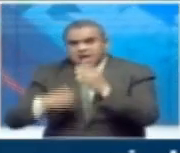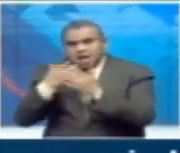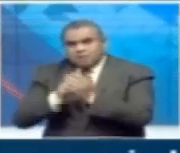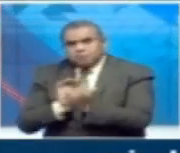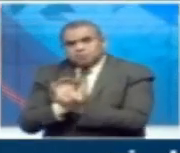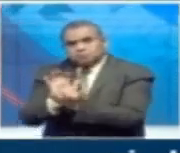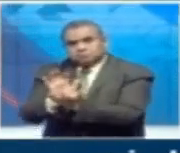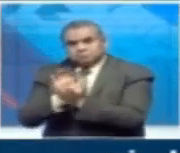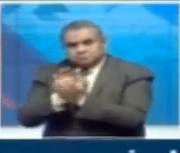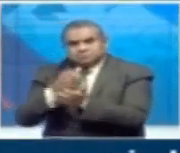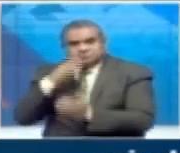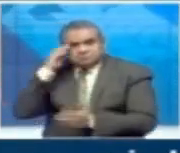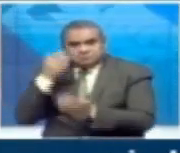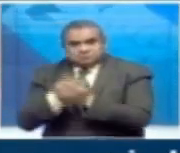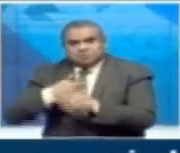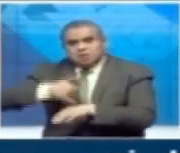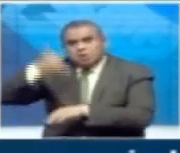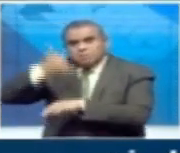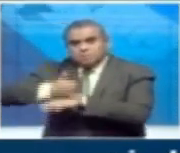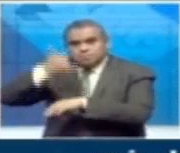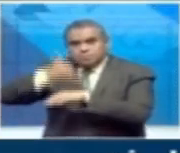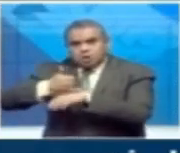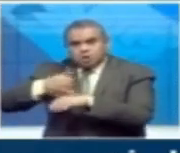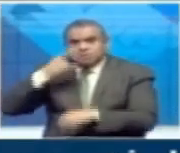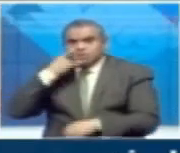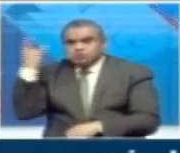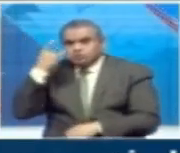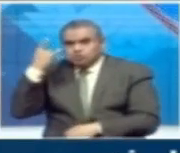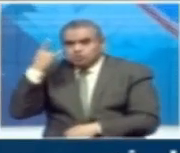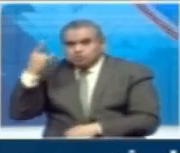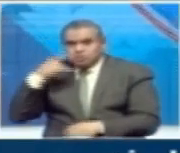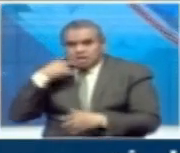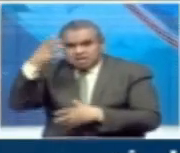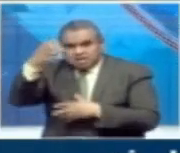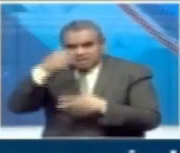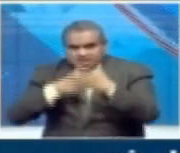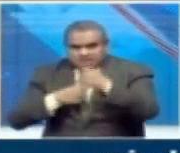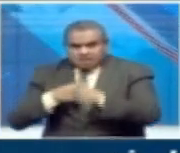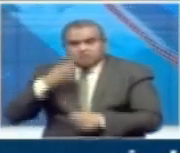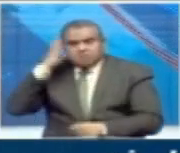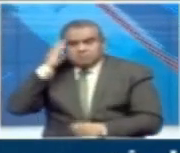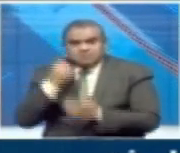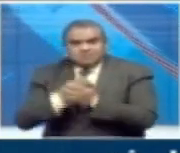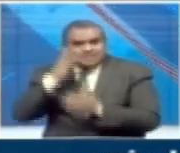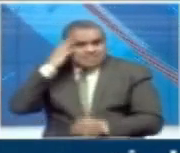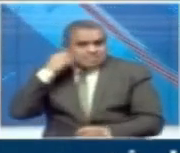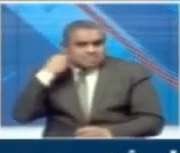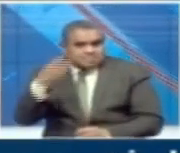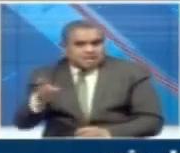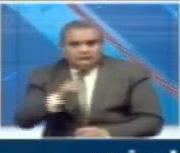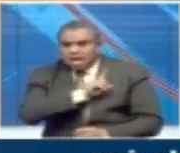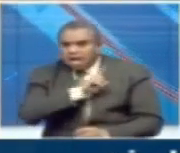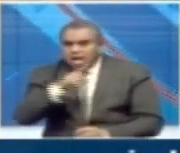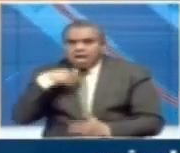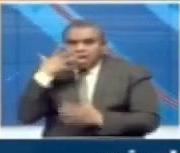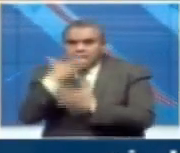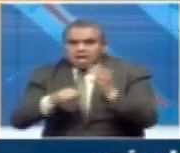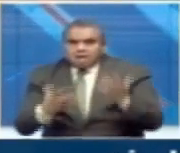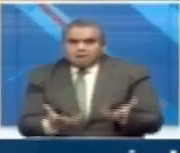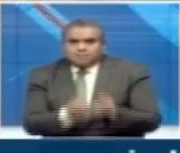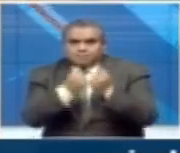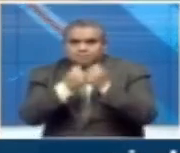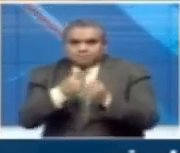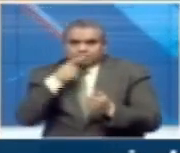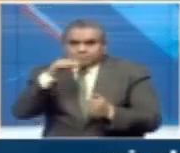وطبعا المؤسسه العريقه مؤسسه الشرطه ما بتنساش ابدا اولادها ابدا. سعادتي